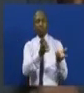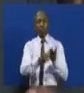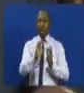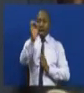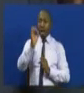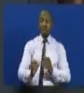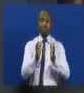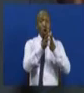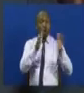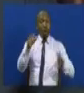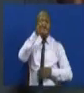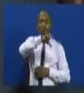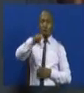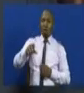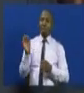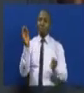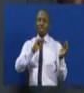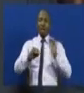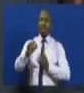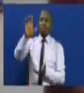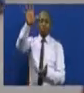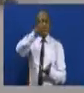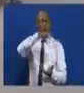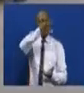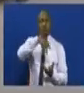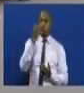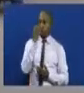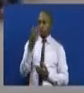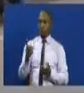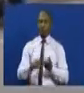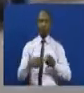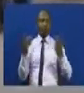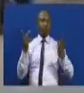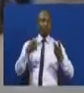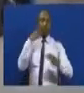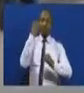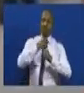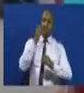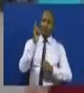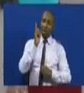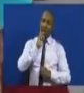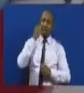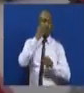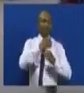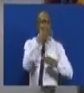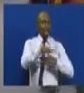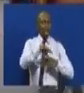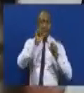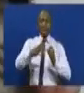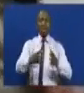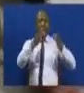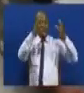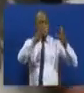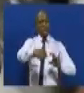asilimia kubwa soko linachangia sana mkusanyiko wa taka. Ila mfanyabiashara amesisitizwa kuweka ndoo ya maji pamoja na sabuni